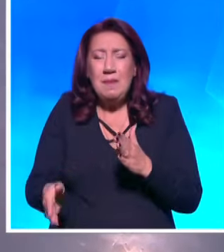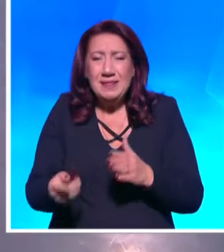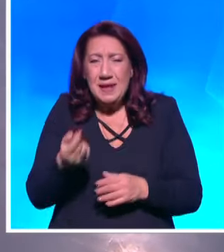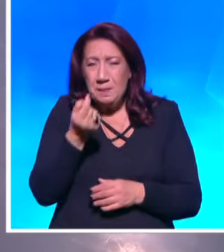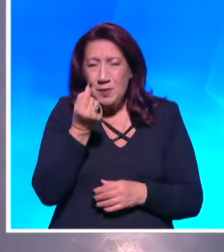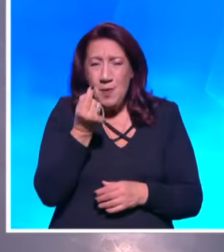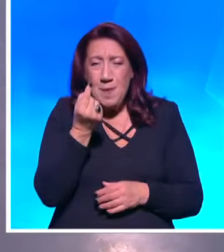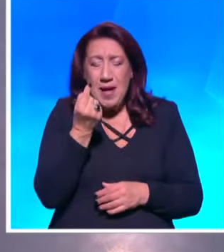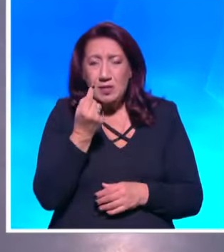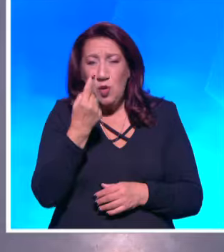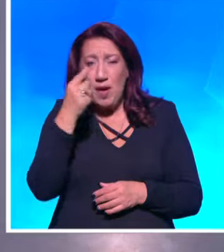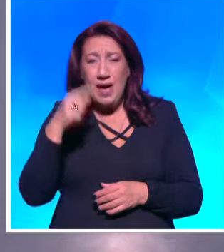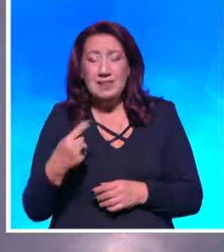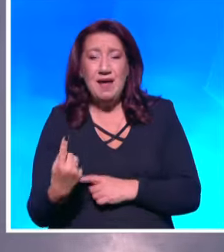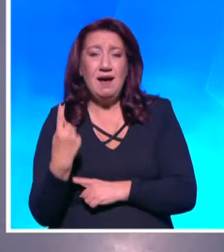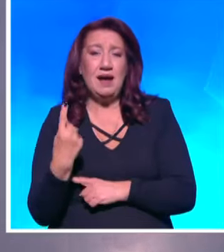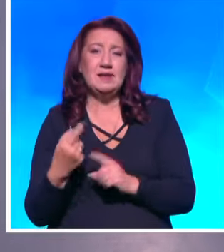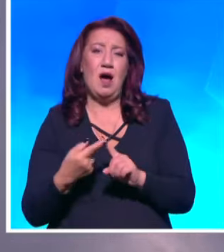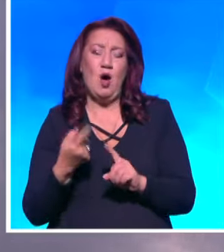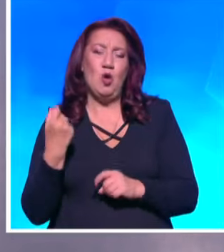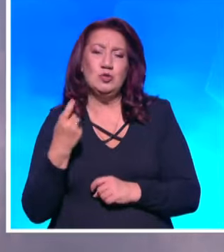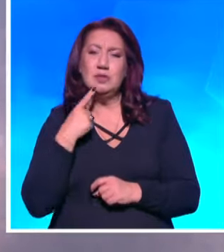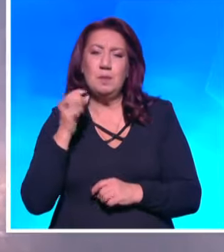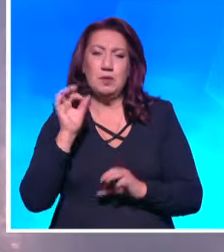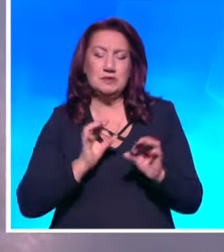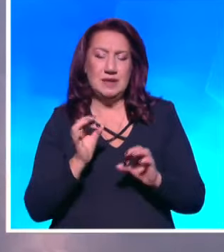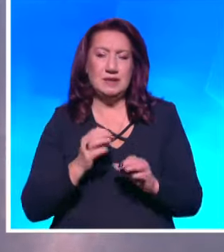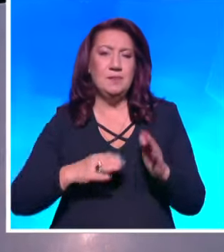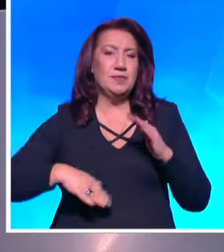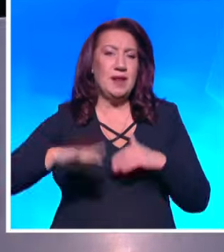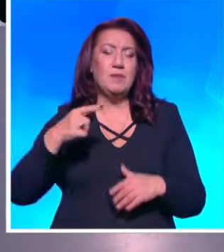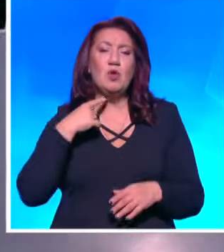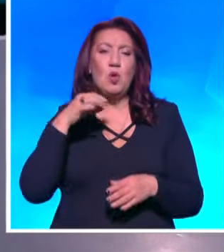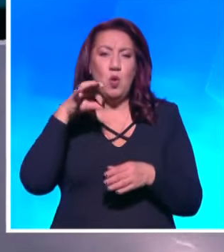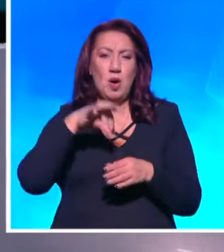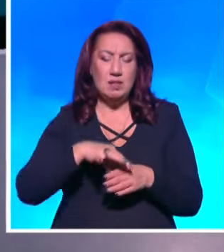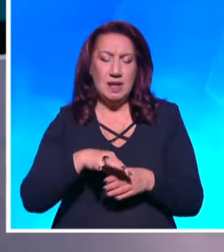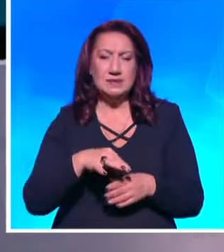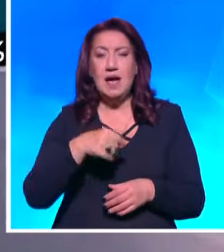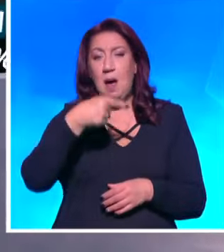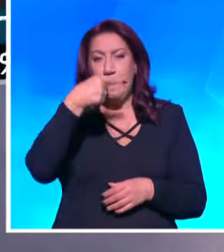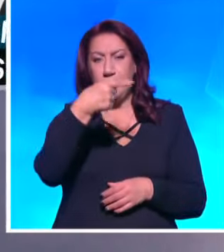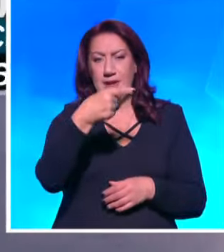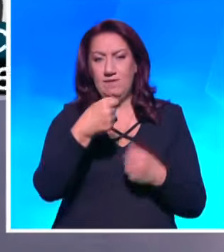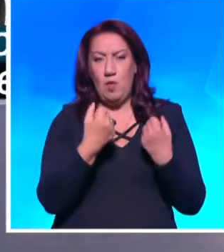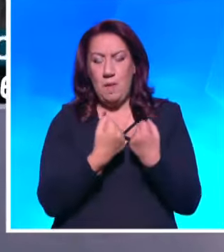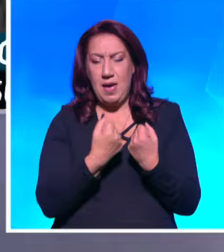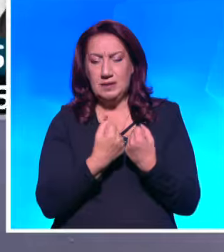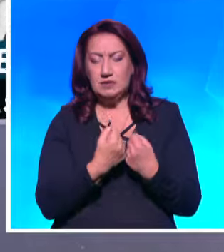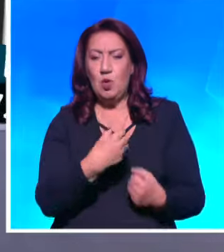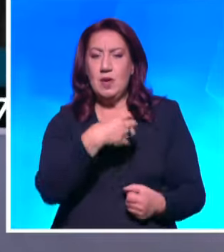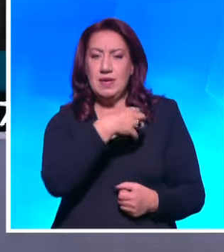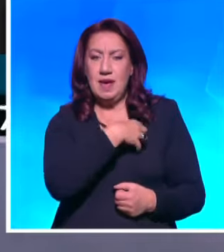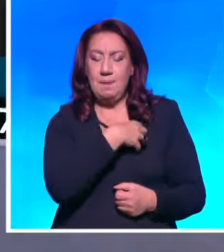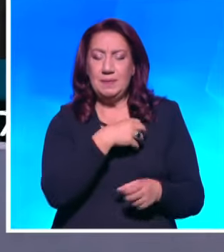от процента. С най-много гласове на първо място в седмия пореден предсрочен вот отново е ГЕРБ СДС